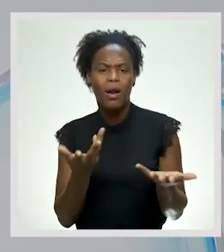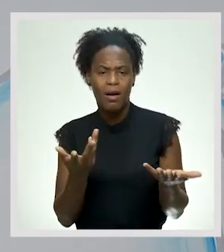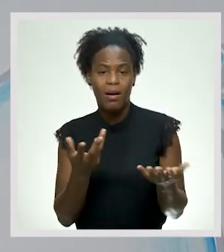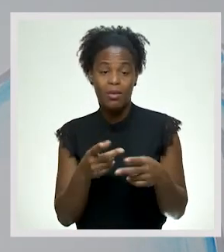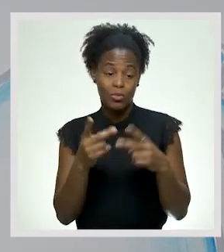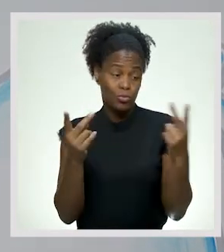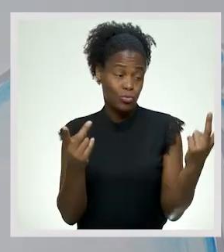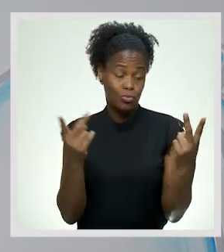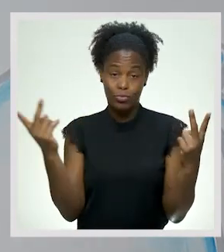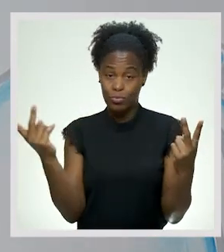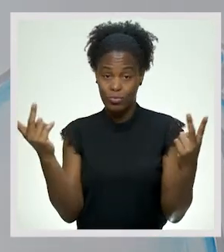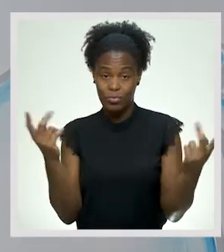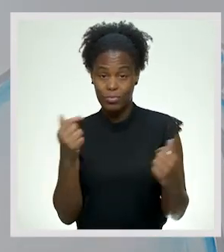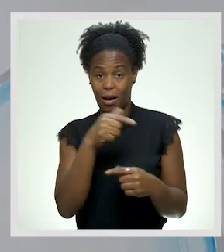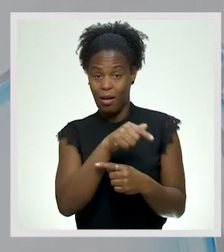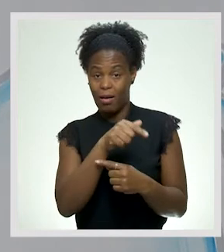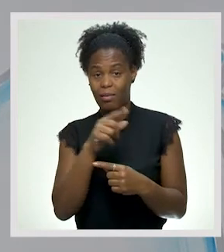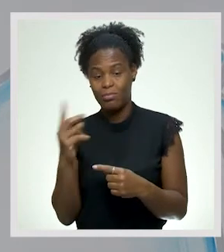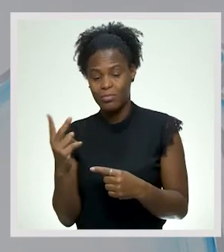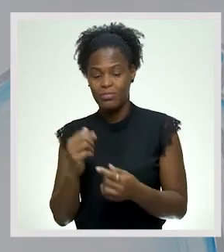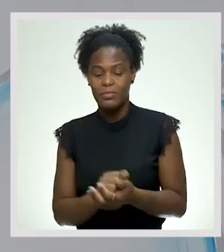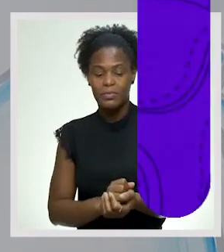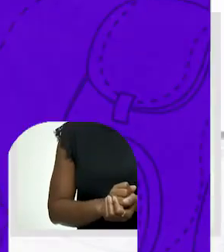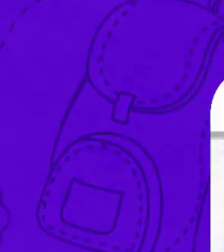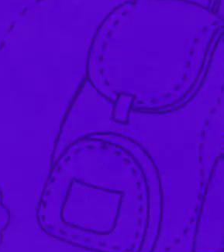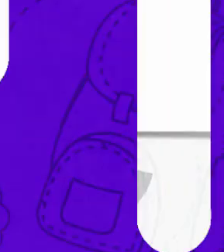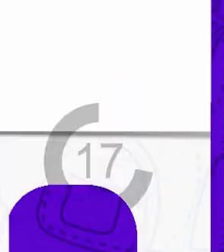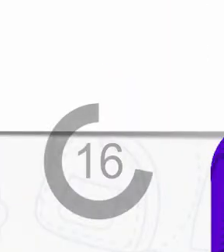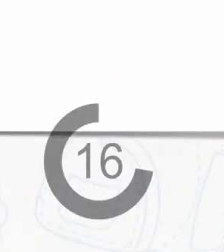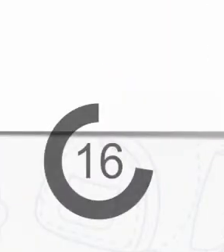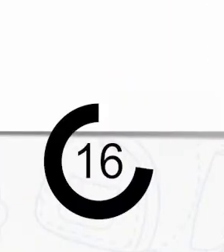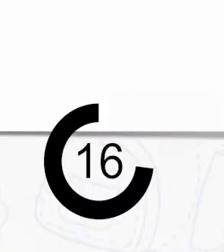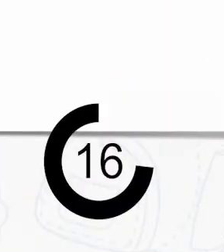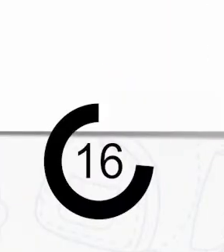Dans les deux conjugaisons. Très bien.